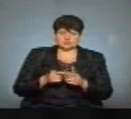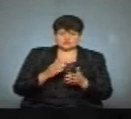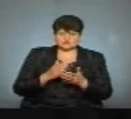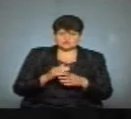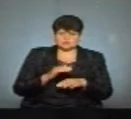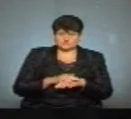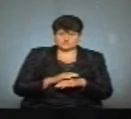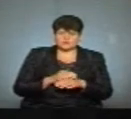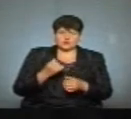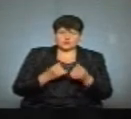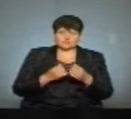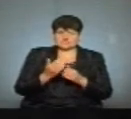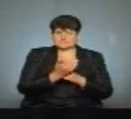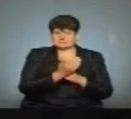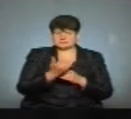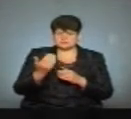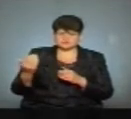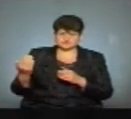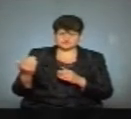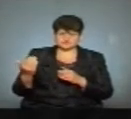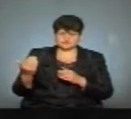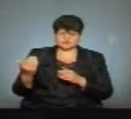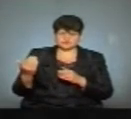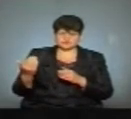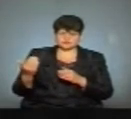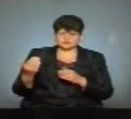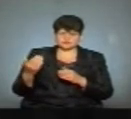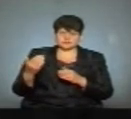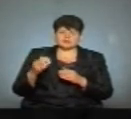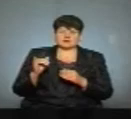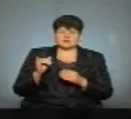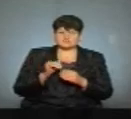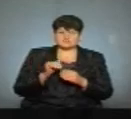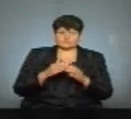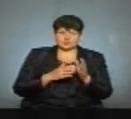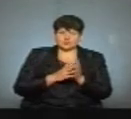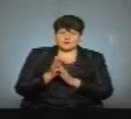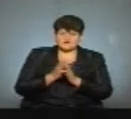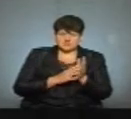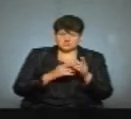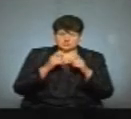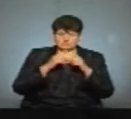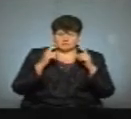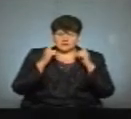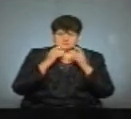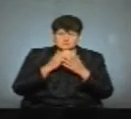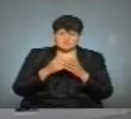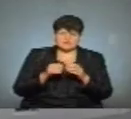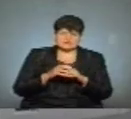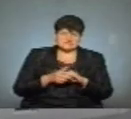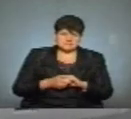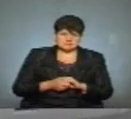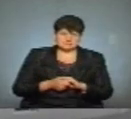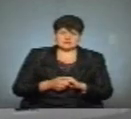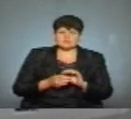місць. Водій захищений плівкою прозорою, в рукавичках, в масці, має антисептик.